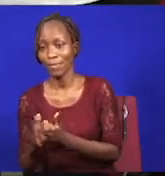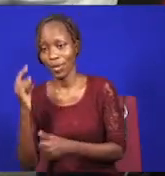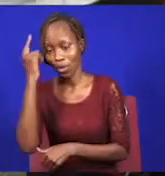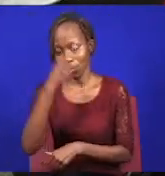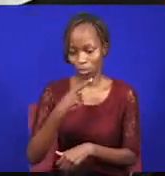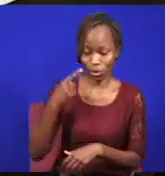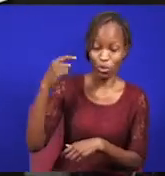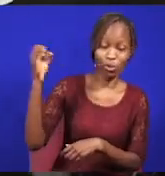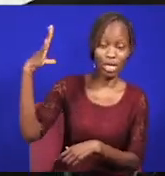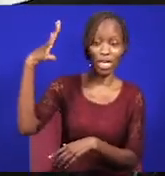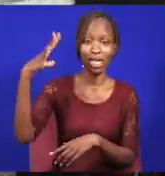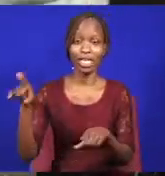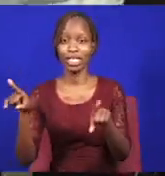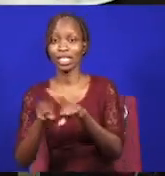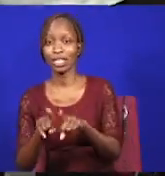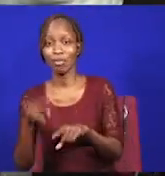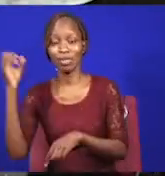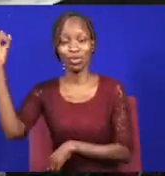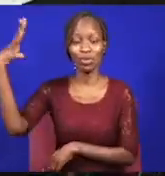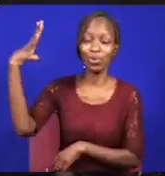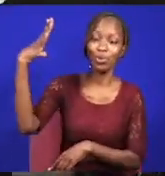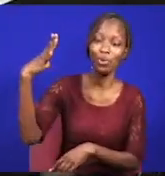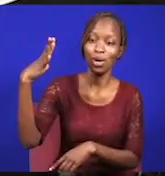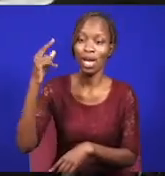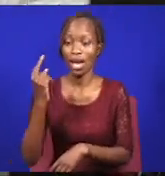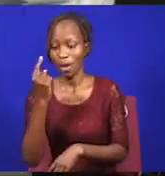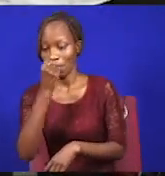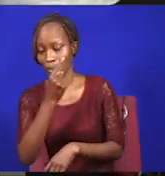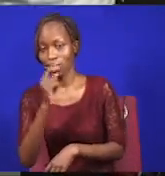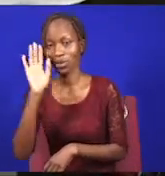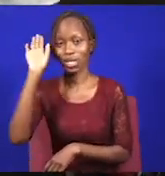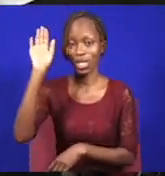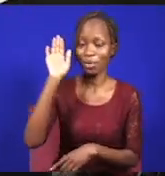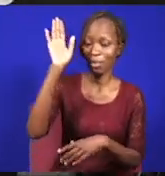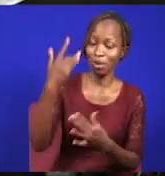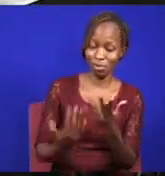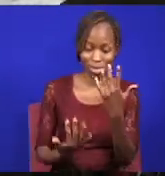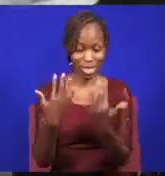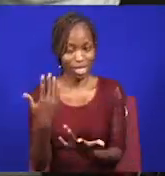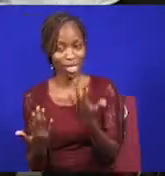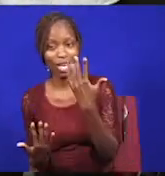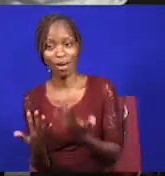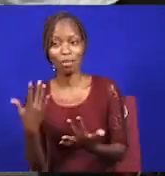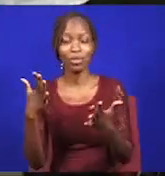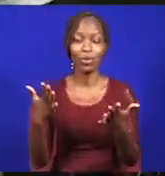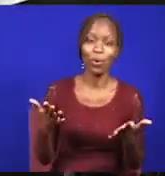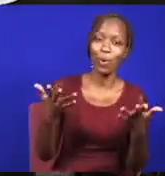Uso wang'ara kama jua, macho kama miale ya moto.